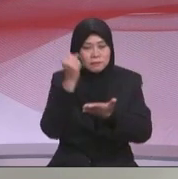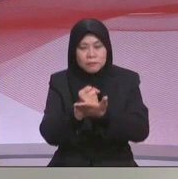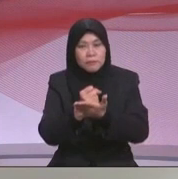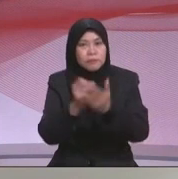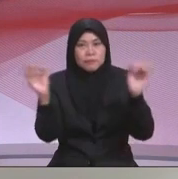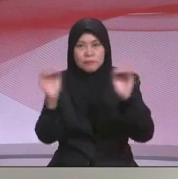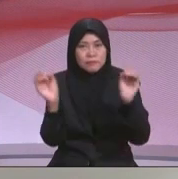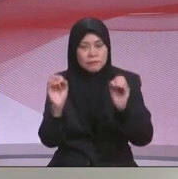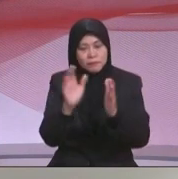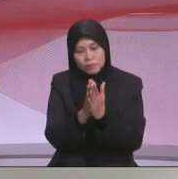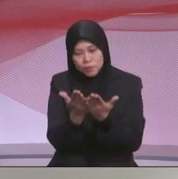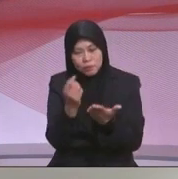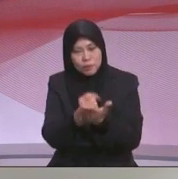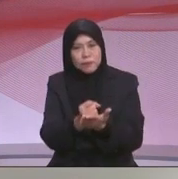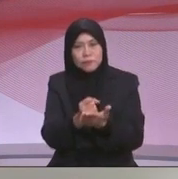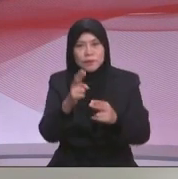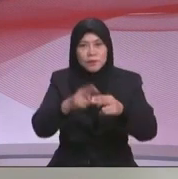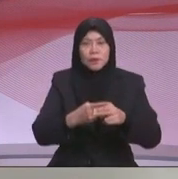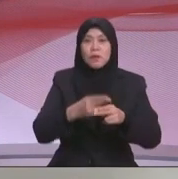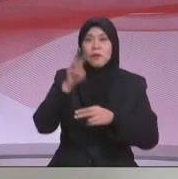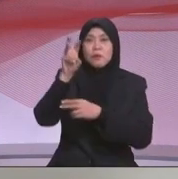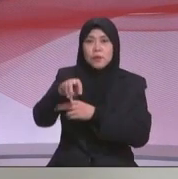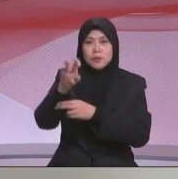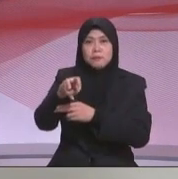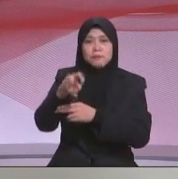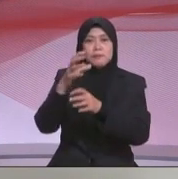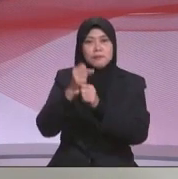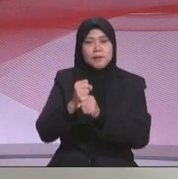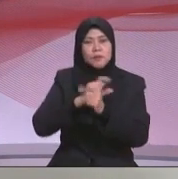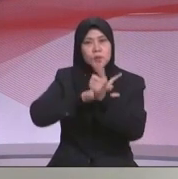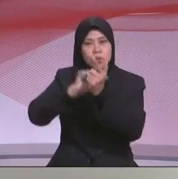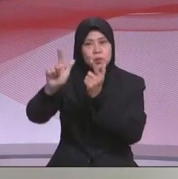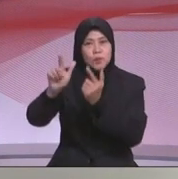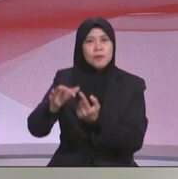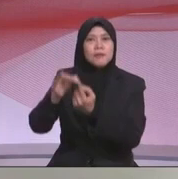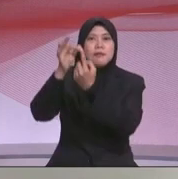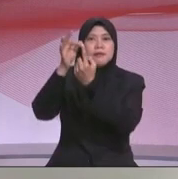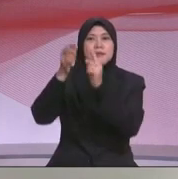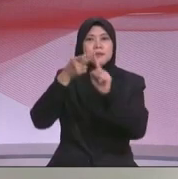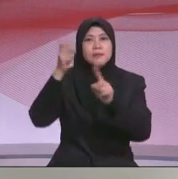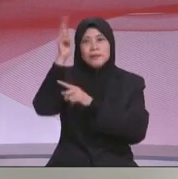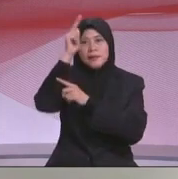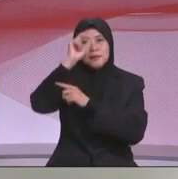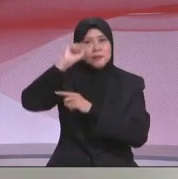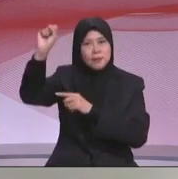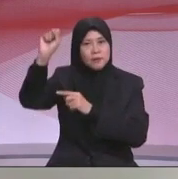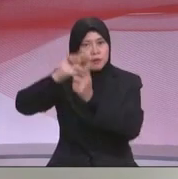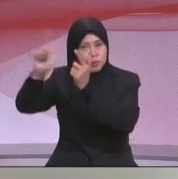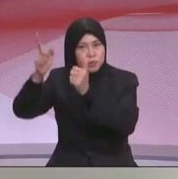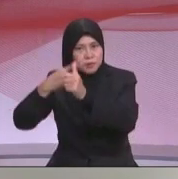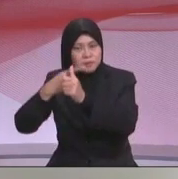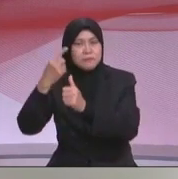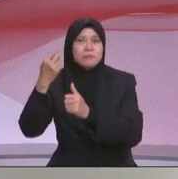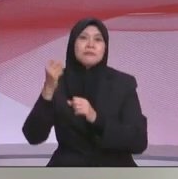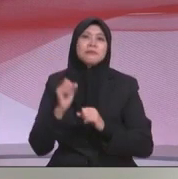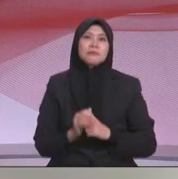pas-pas imigresen jangka panjang wajib mendapat kelulusan khas daripada kerajaan negeri Sabah.